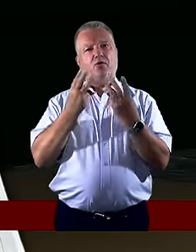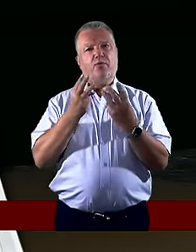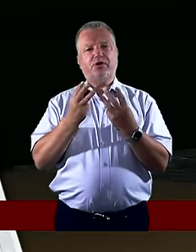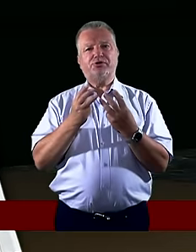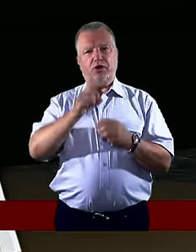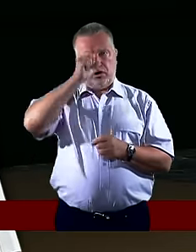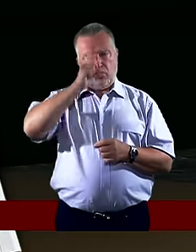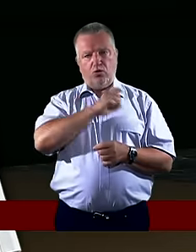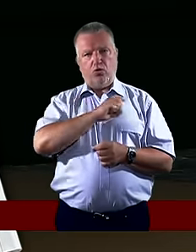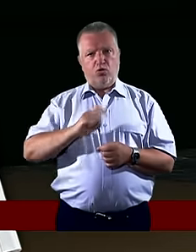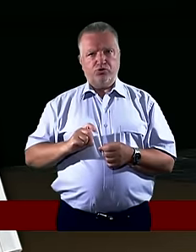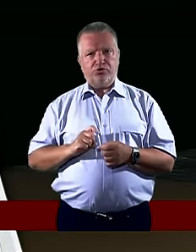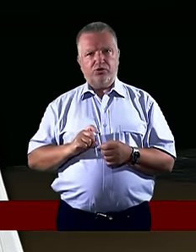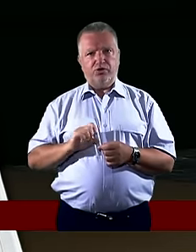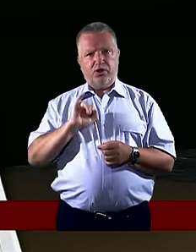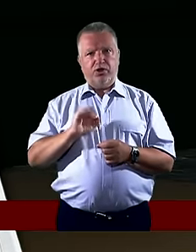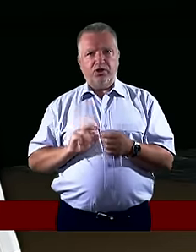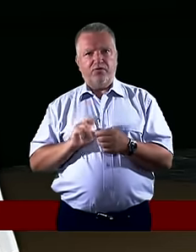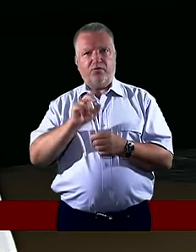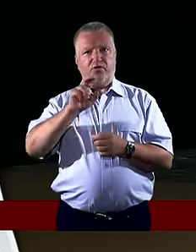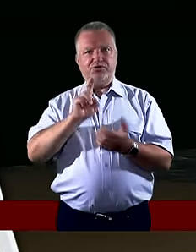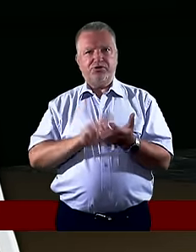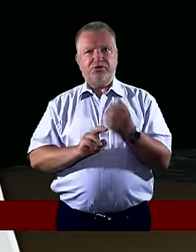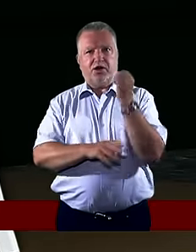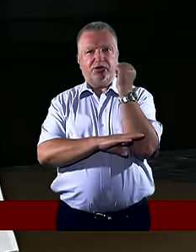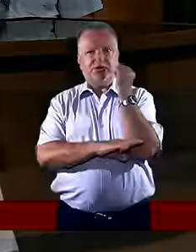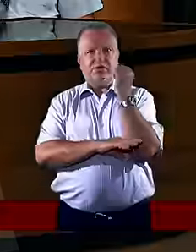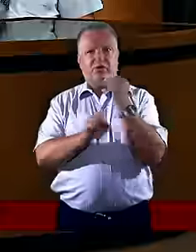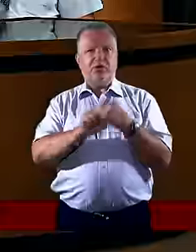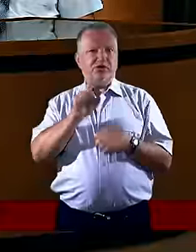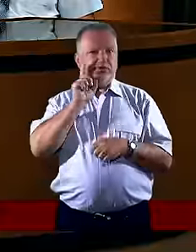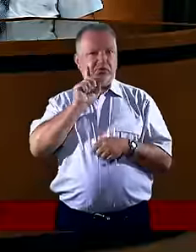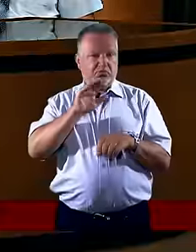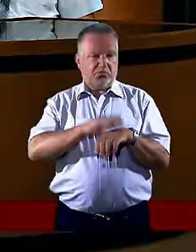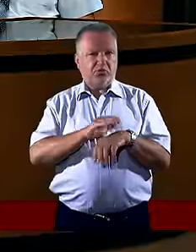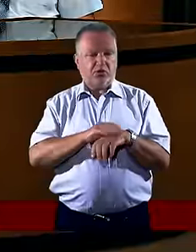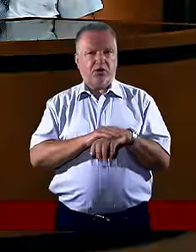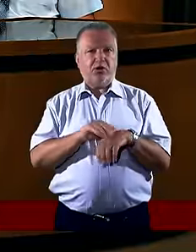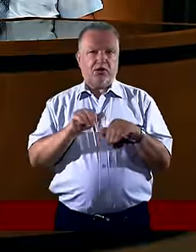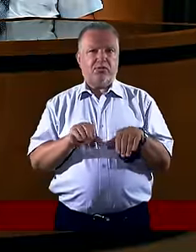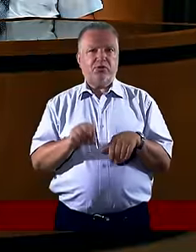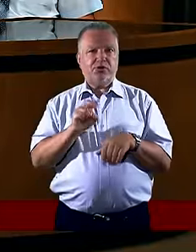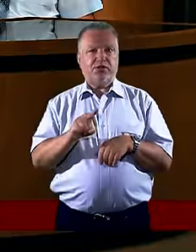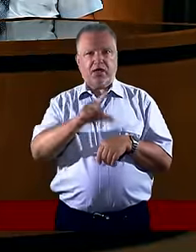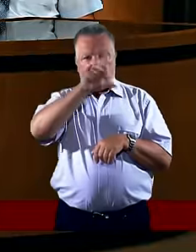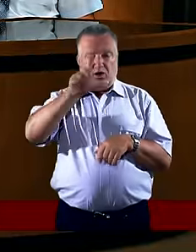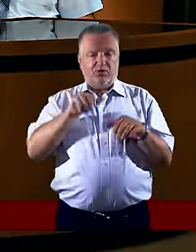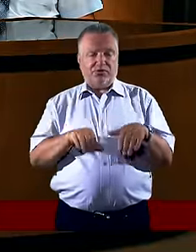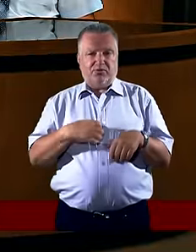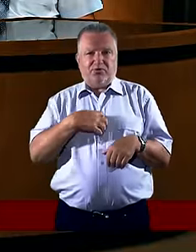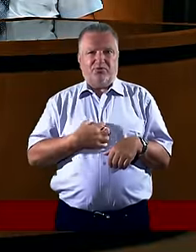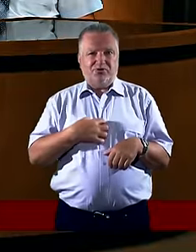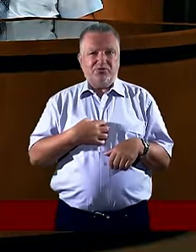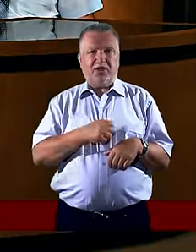urząd. I się tam wspinać po drzewach z chłopakami, może z podwórka razem. No, ludzie mogli mieć